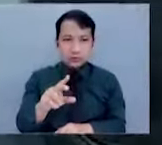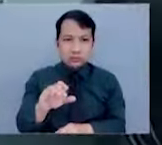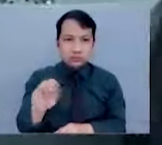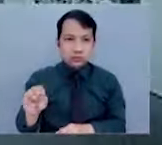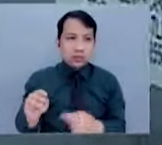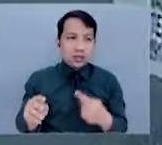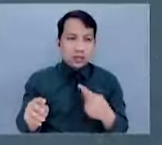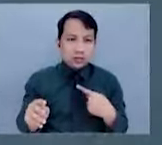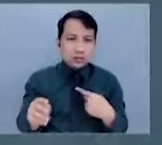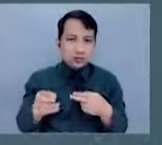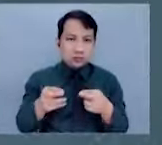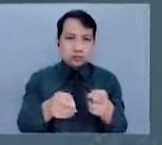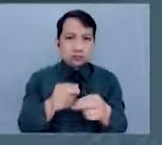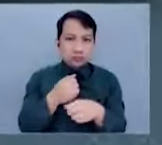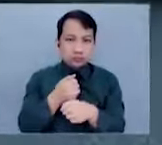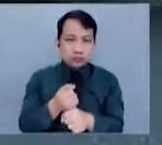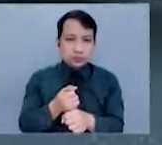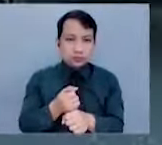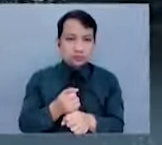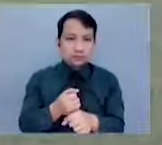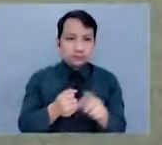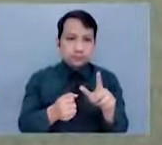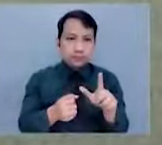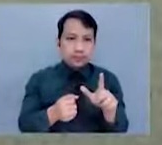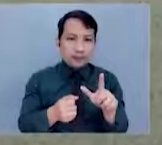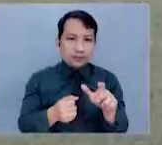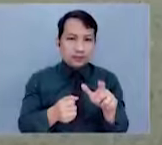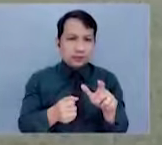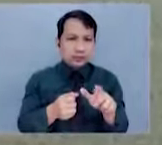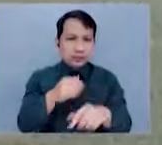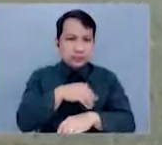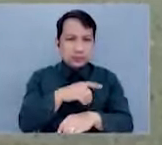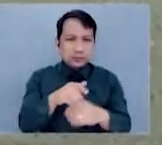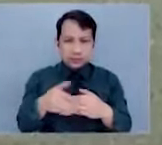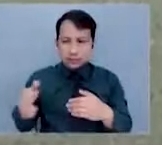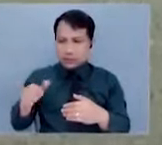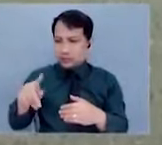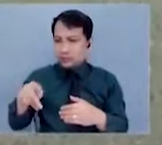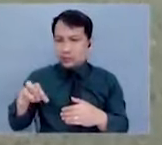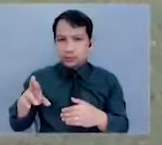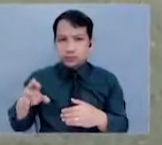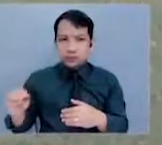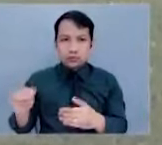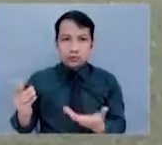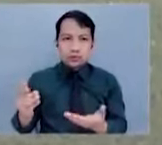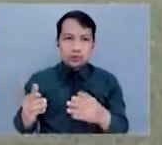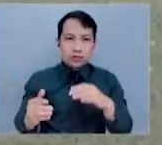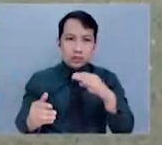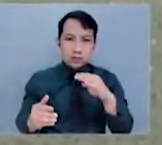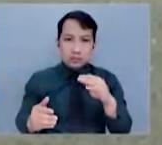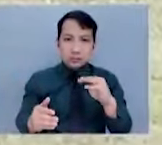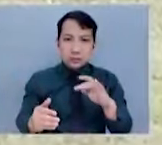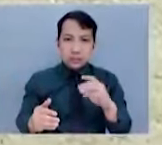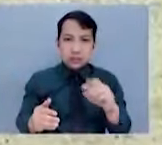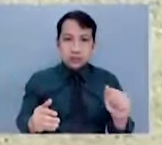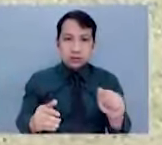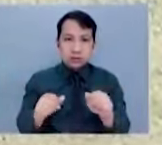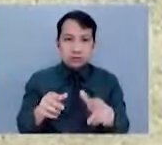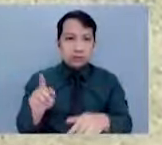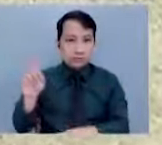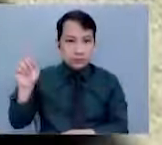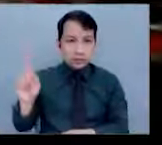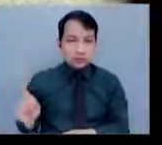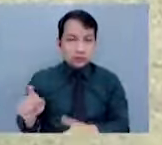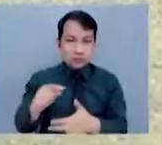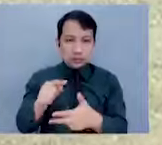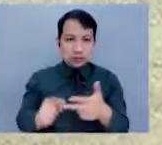ng roadworks mula Land Bank hanggang sa may Elliptical Road. Aayusin din ang ilang bahagi ng Mindanao Avenue. Idadamay na rin ang tatlong bahagi